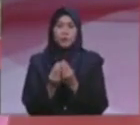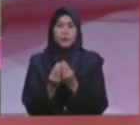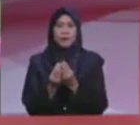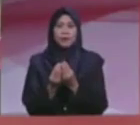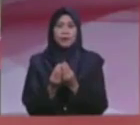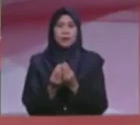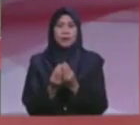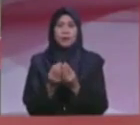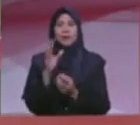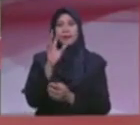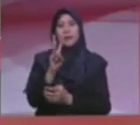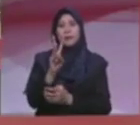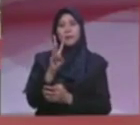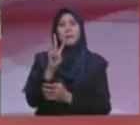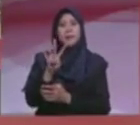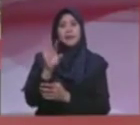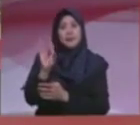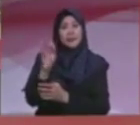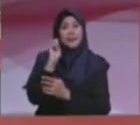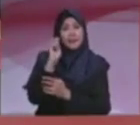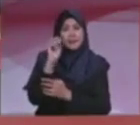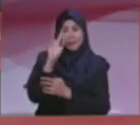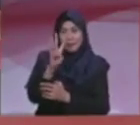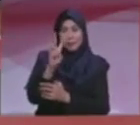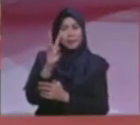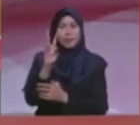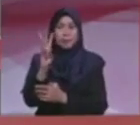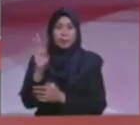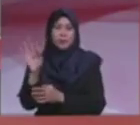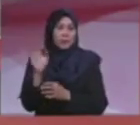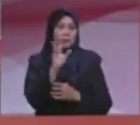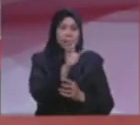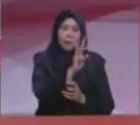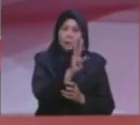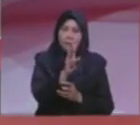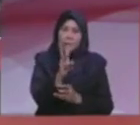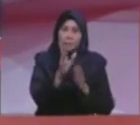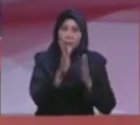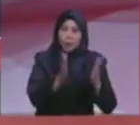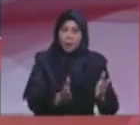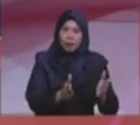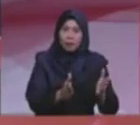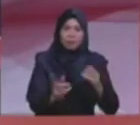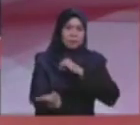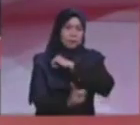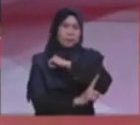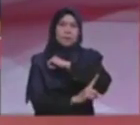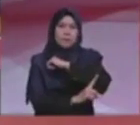jumlah 649 tadi, seramai 606 individu telah